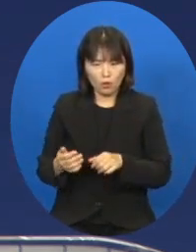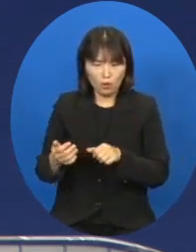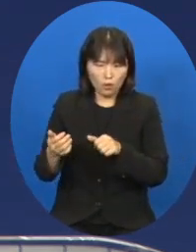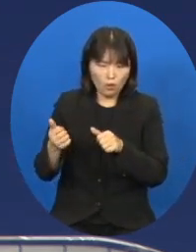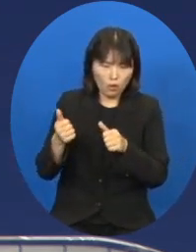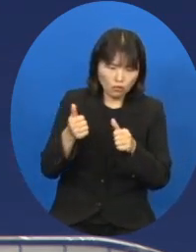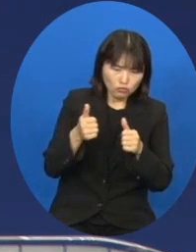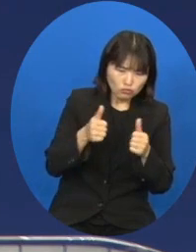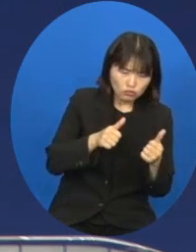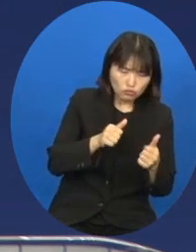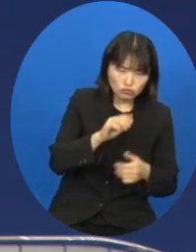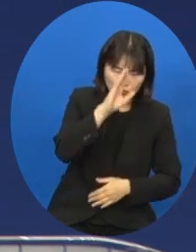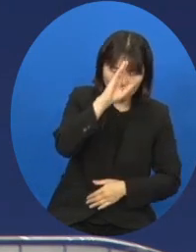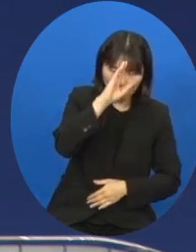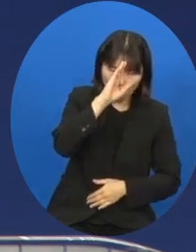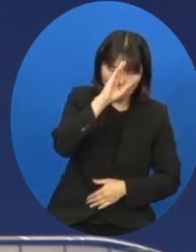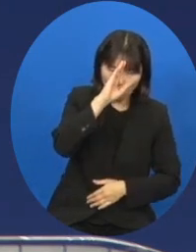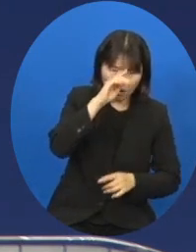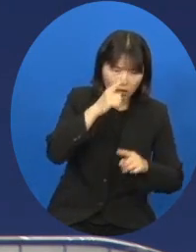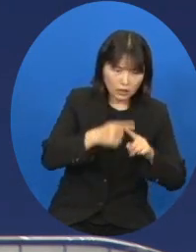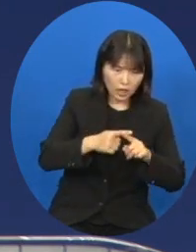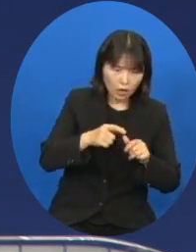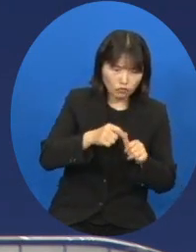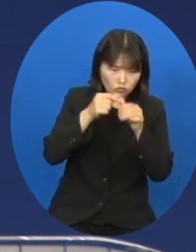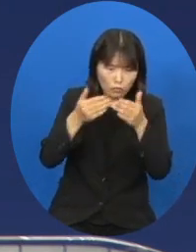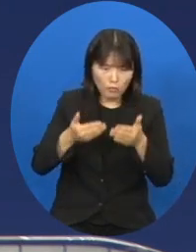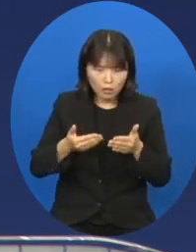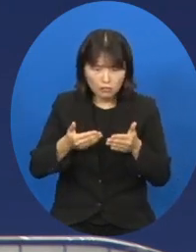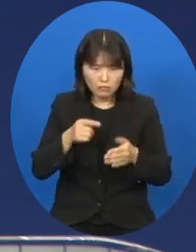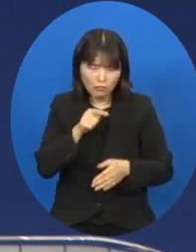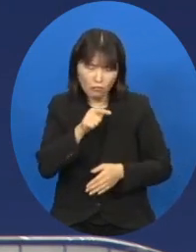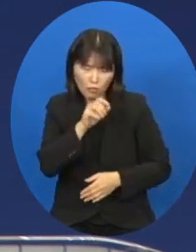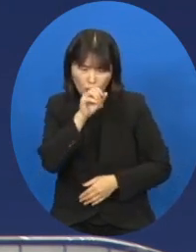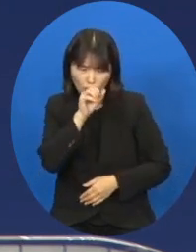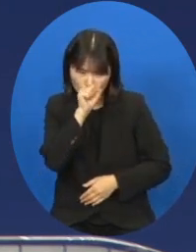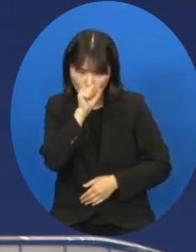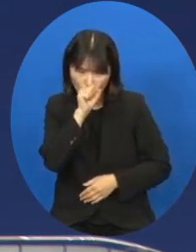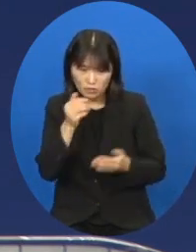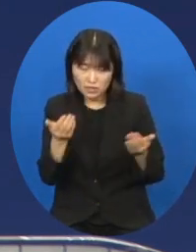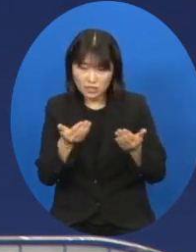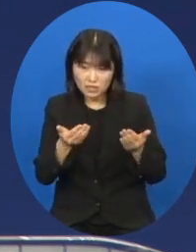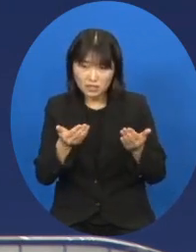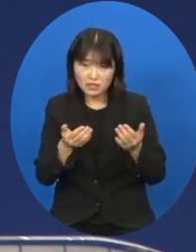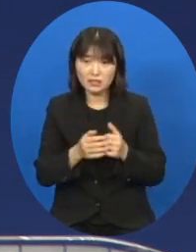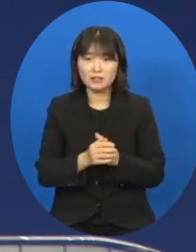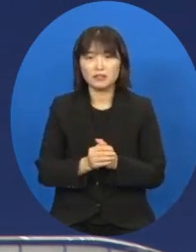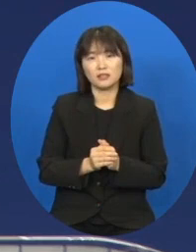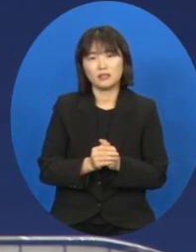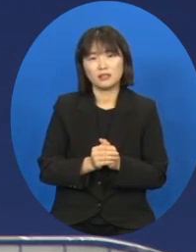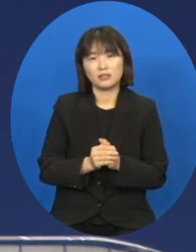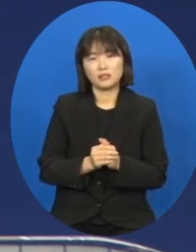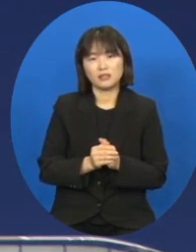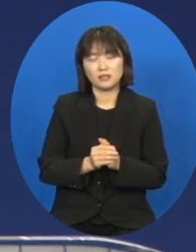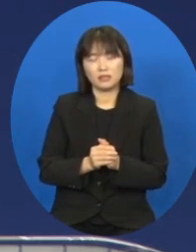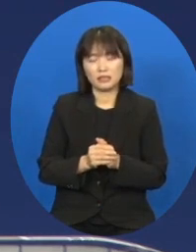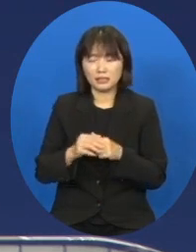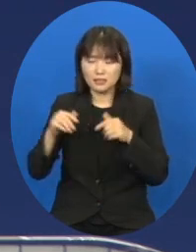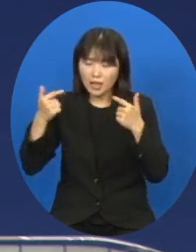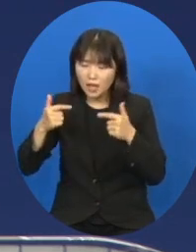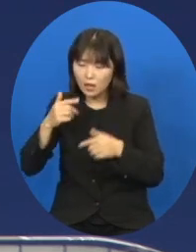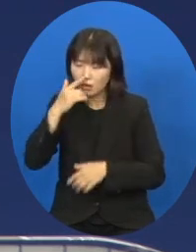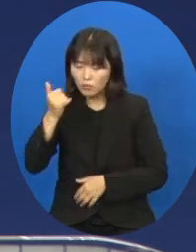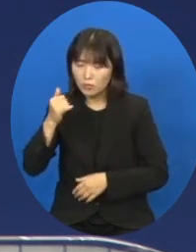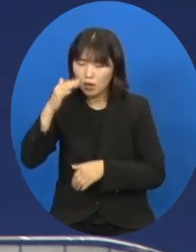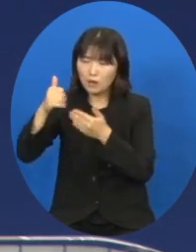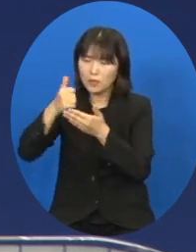다시 구원받는 게 그게 그렇게 꼭 좋은 거냐? 아, 지금 늘 부모님이 하나님께